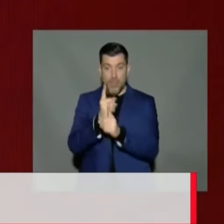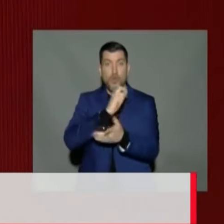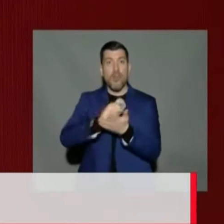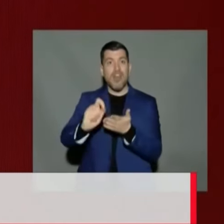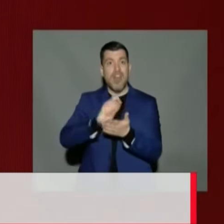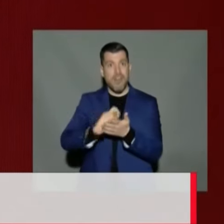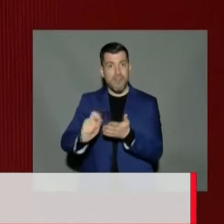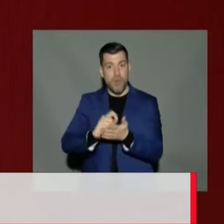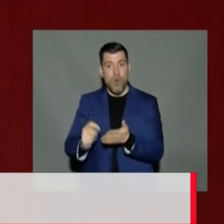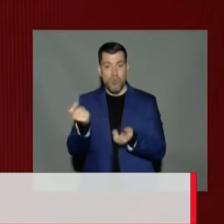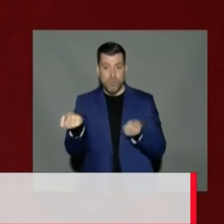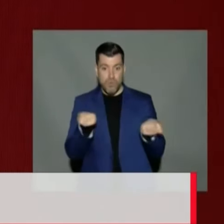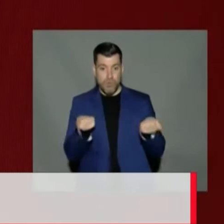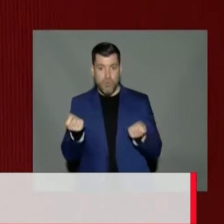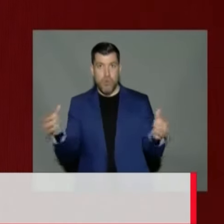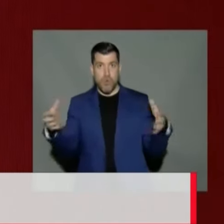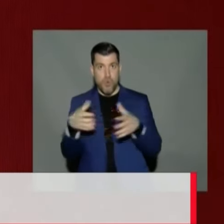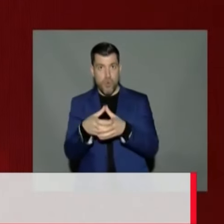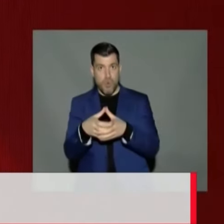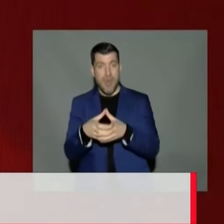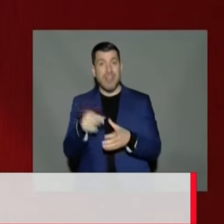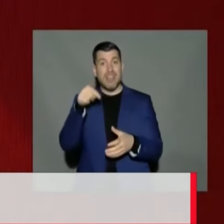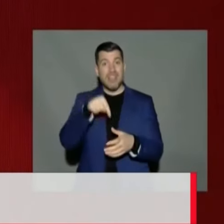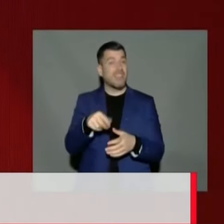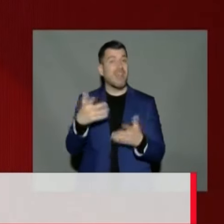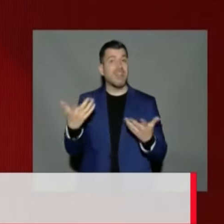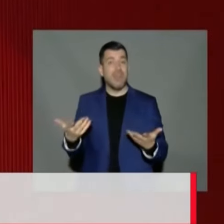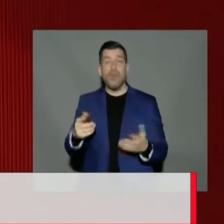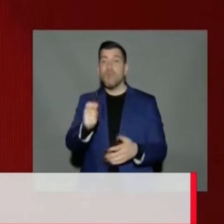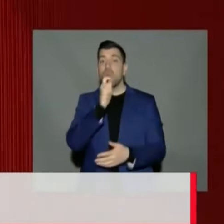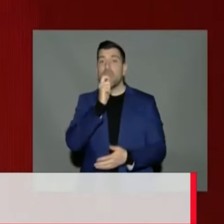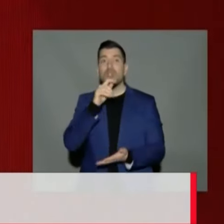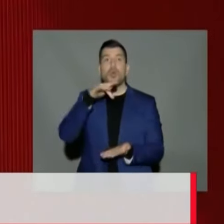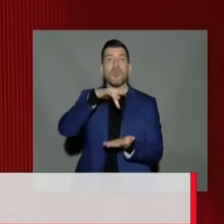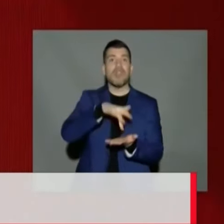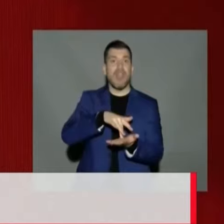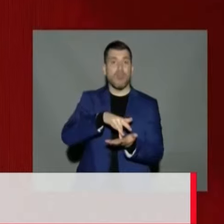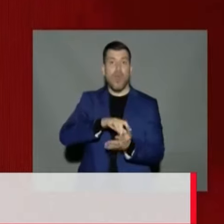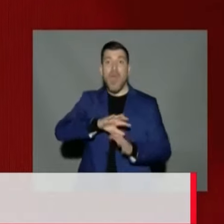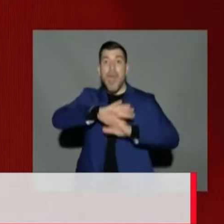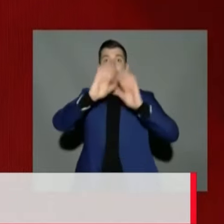στην επόμενη μάχη ως διαρκές πολιτικό κέντρο, επιτελικό και